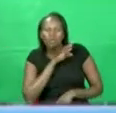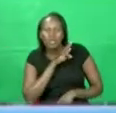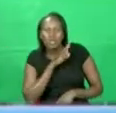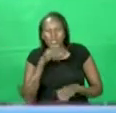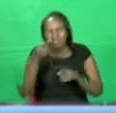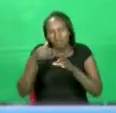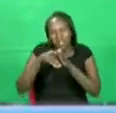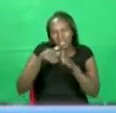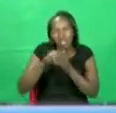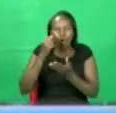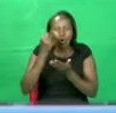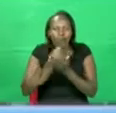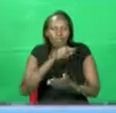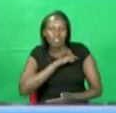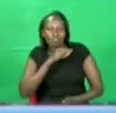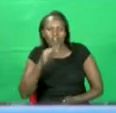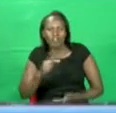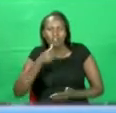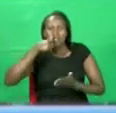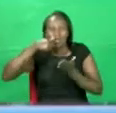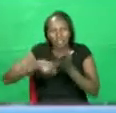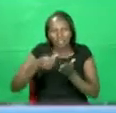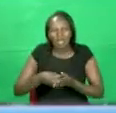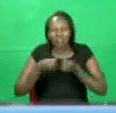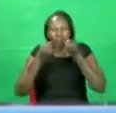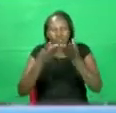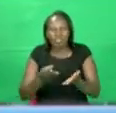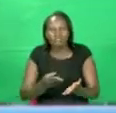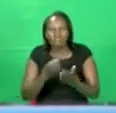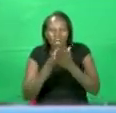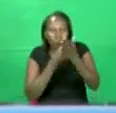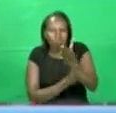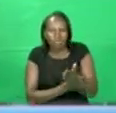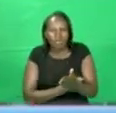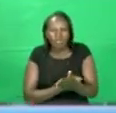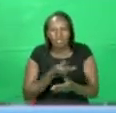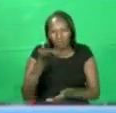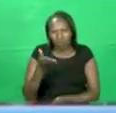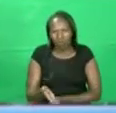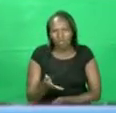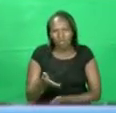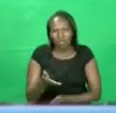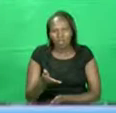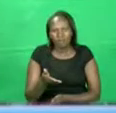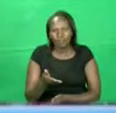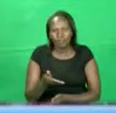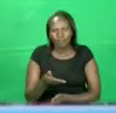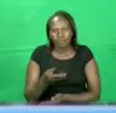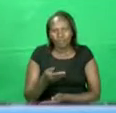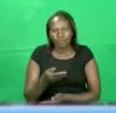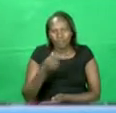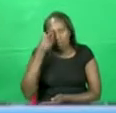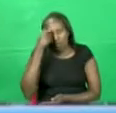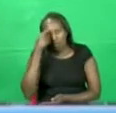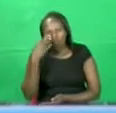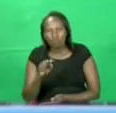gavana. Barua ambayo mumepeana kwa sub-county administrator ndio hii, kwa niaba ya waziri